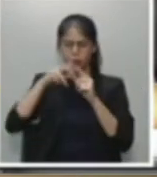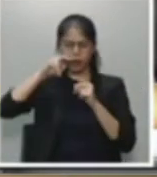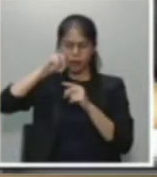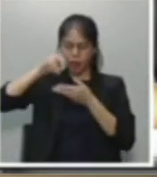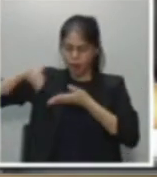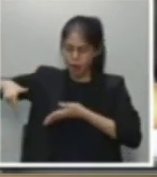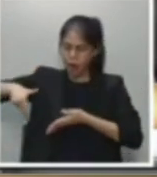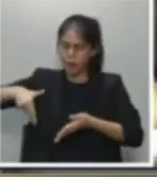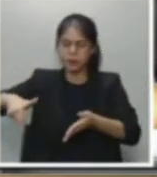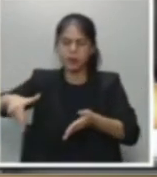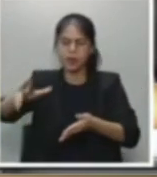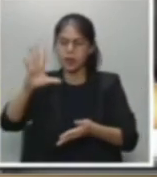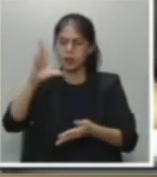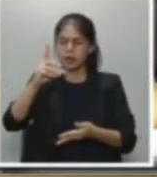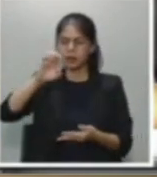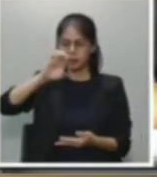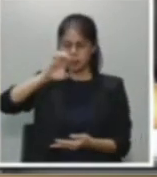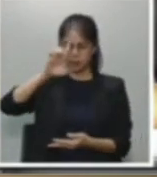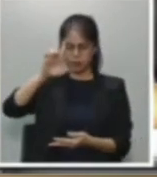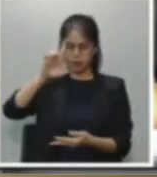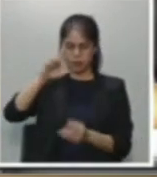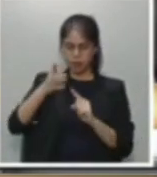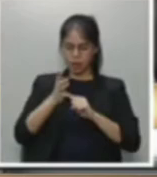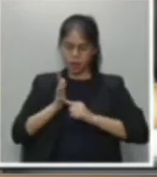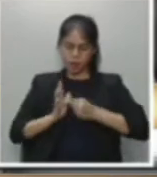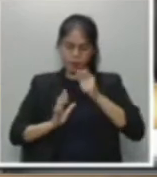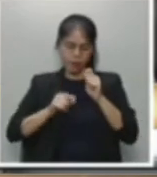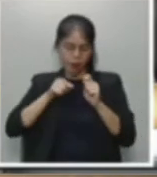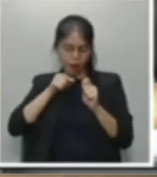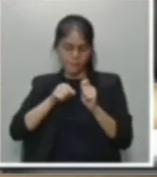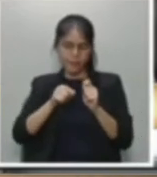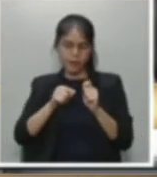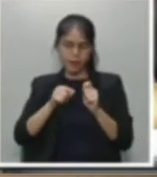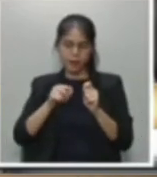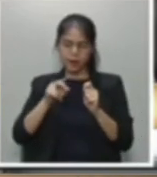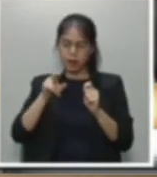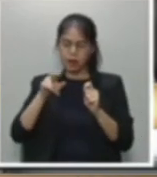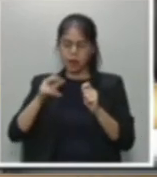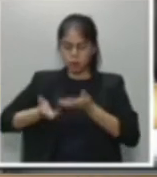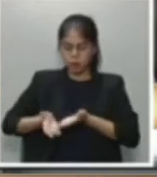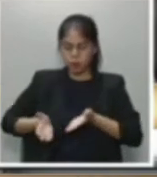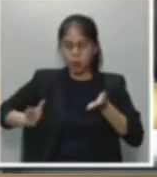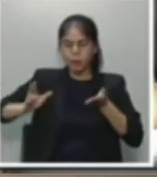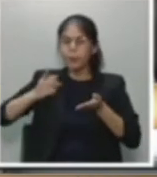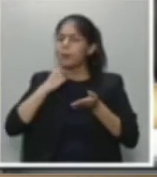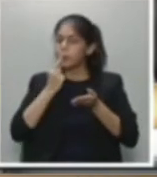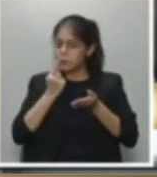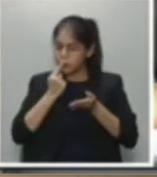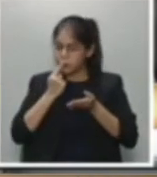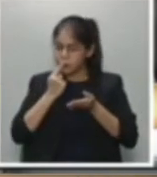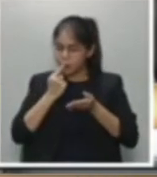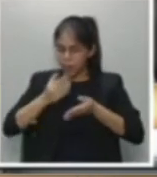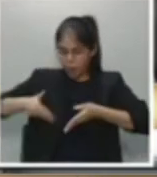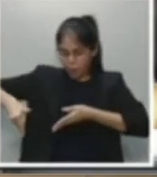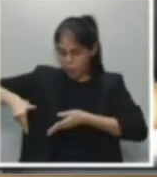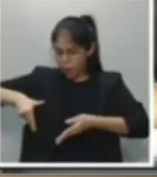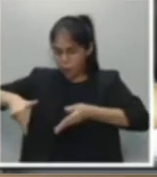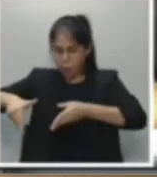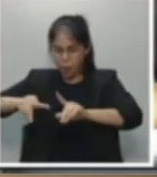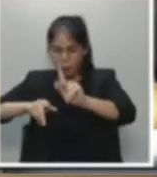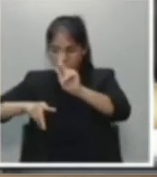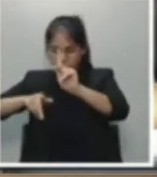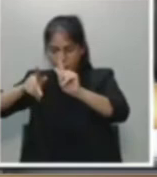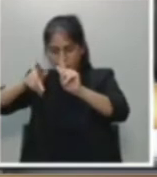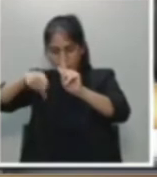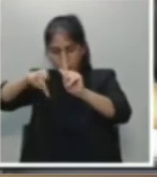ำเนิดที่อำเภอหนองบัวแดงนะครับซึ่งหล่อเลี้ยงพี่น้องชาวอีสานความยาวของลำน้ำชีพันกว่ากิโลเมต